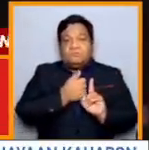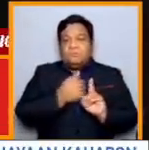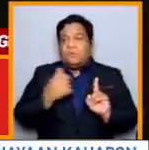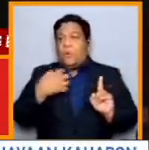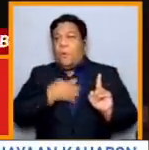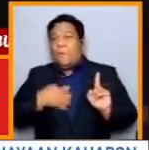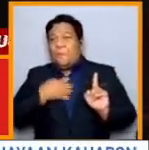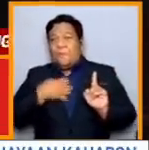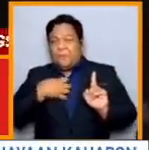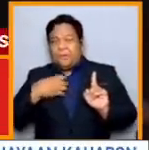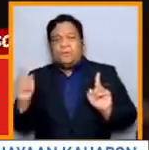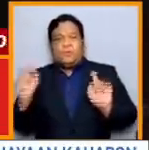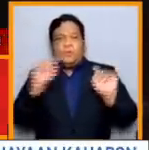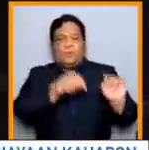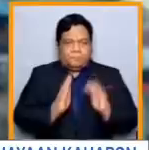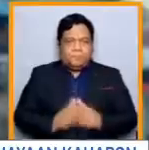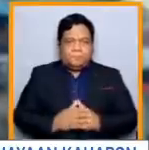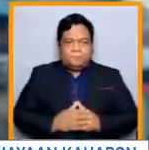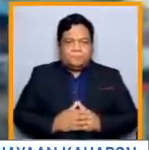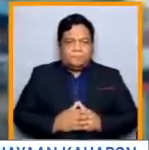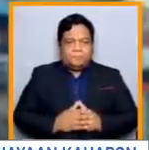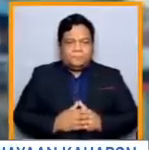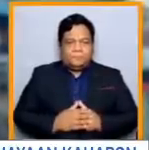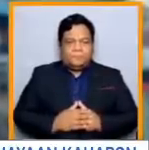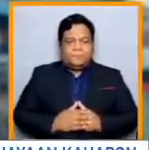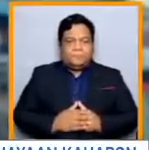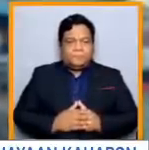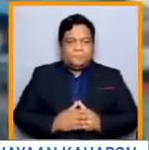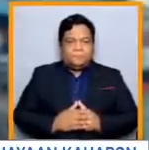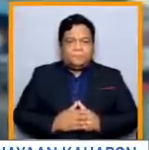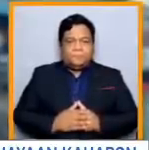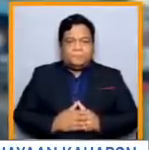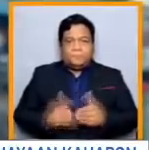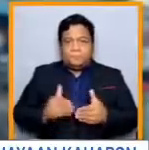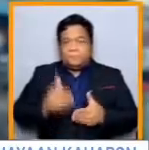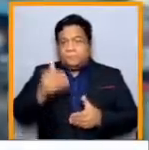aligasyon laban kay San Jose. Online kasal o